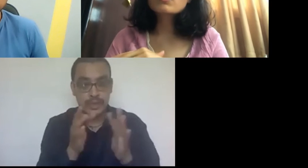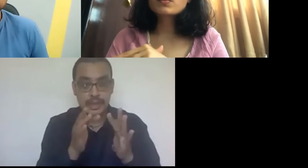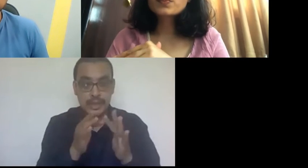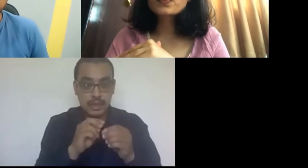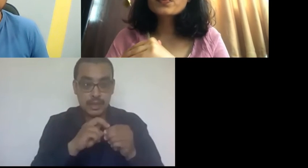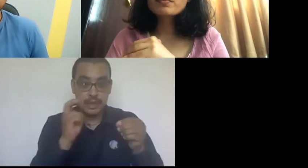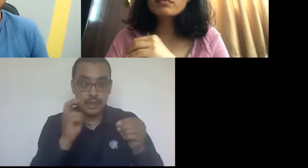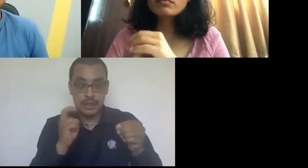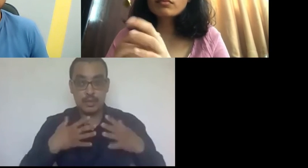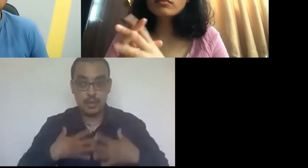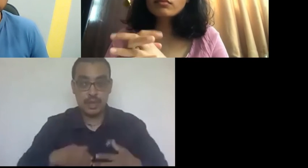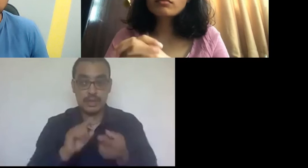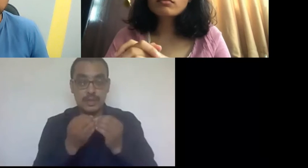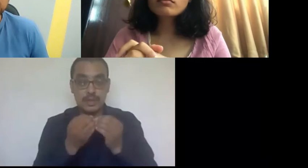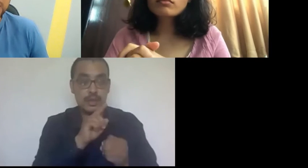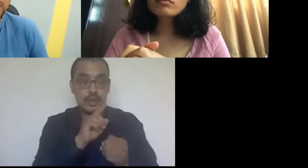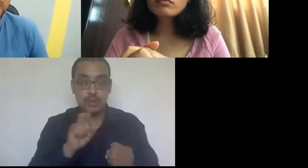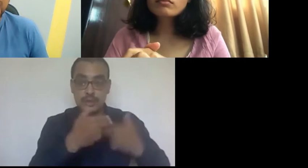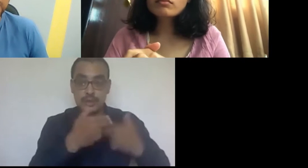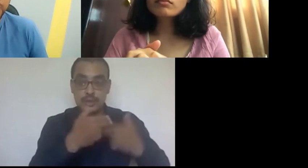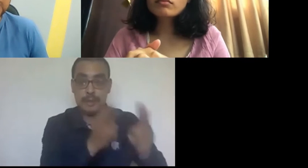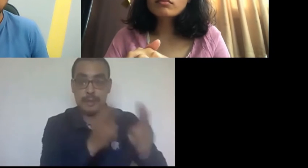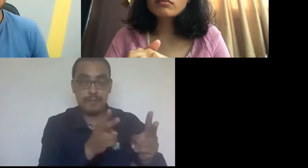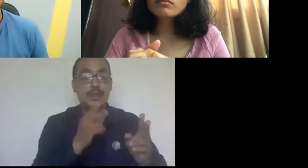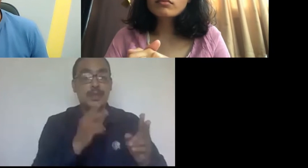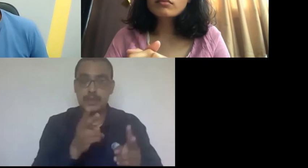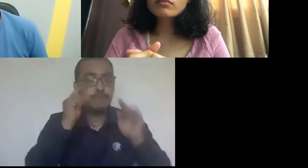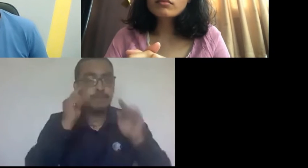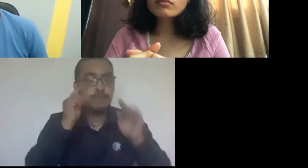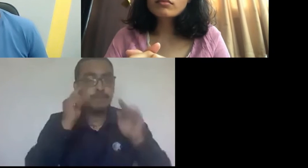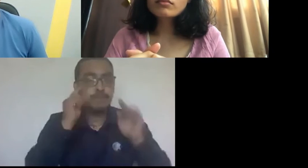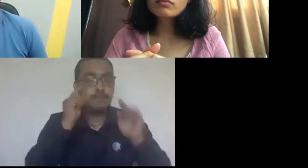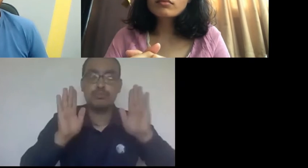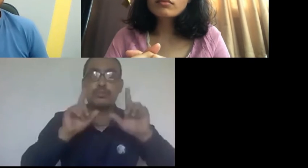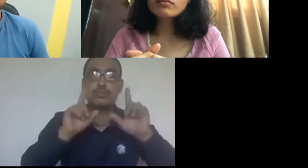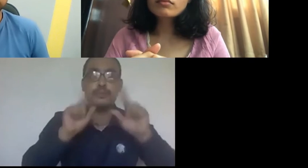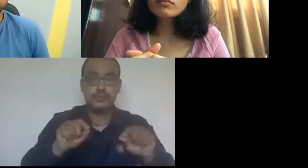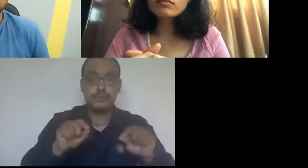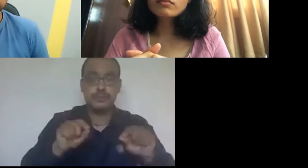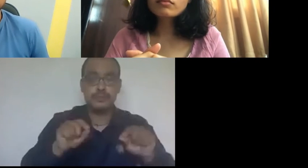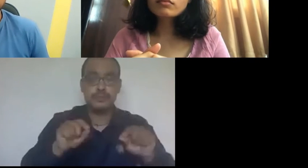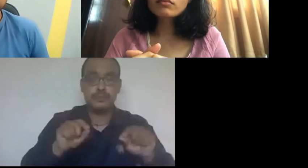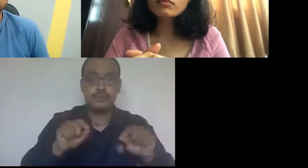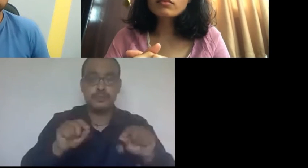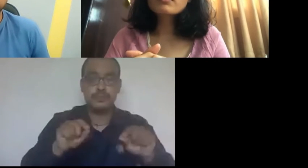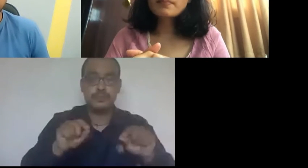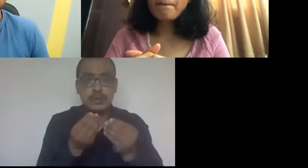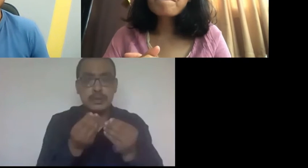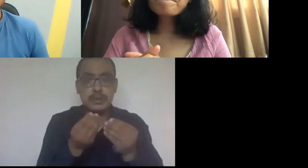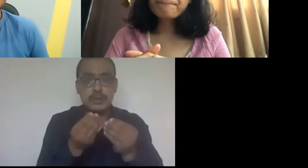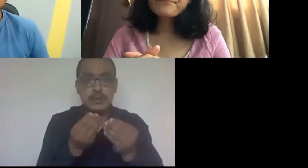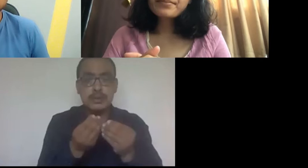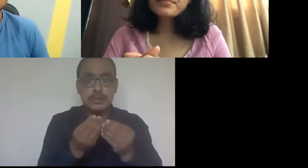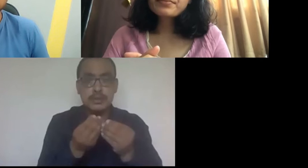एन्ड कन्स त धेरै छ, हामी अलिकति केयरफुल चाहिँ हुनुपर्छ. तर हामी यो पनि थाहा छ कि हामीभन्दा अलिकति ओल्डर जेनेरेसनहरूलाई चाहिँ यो नयाँ टेक्नोलोजीको कुरामा